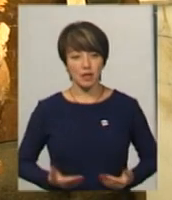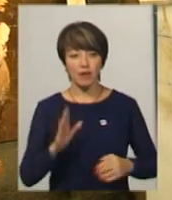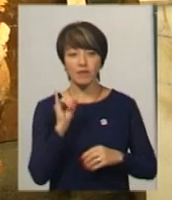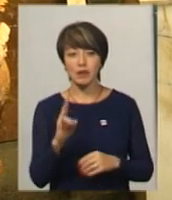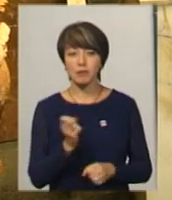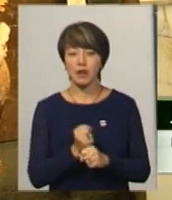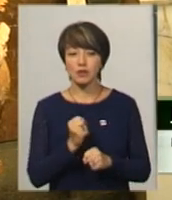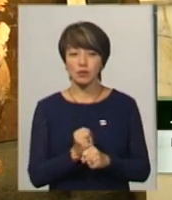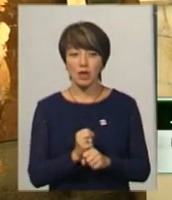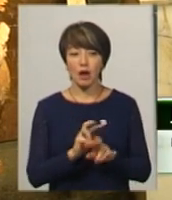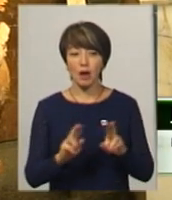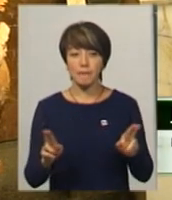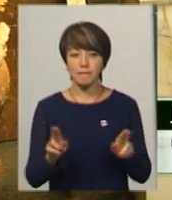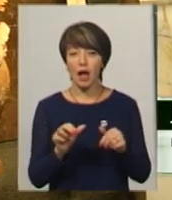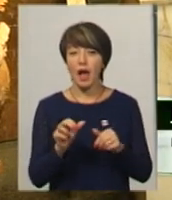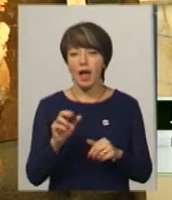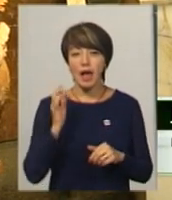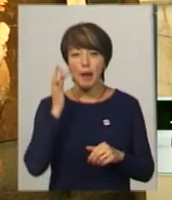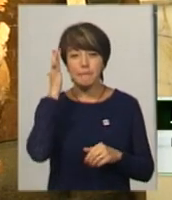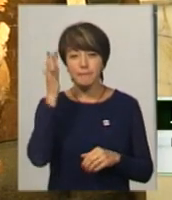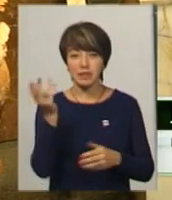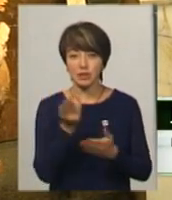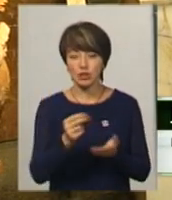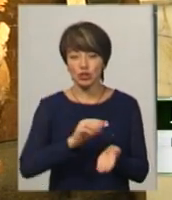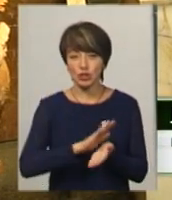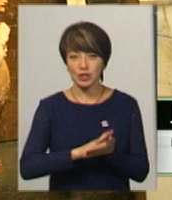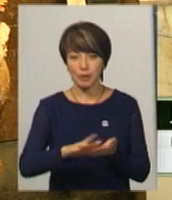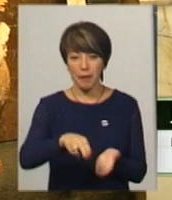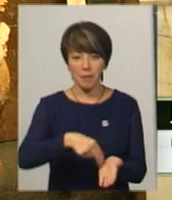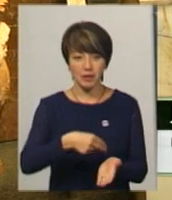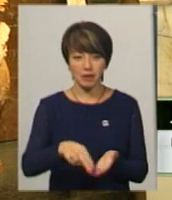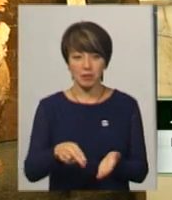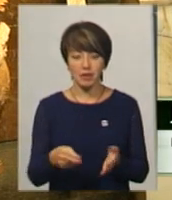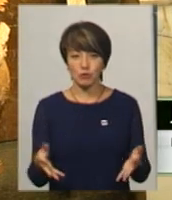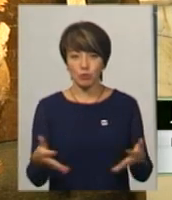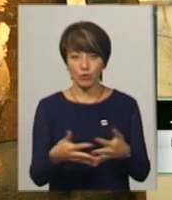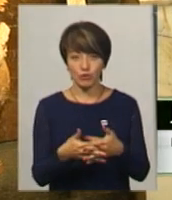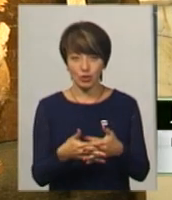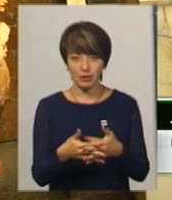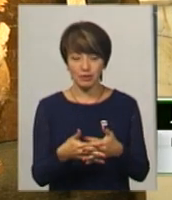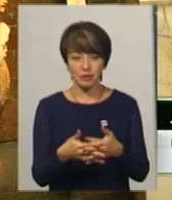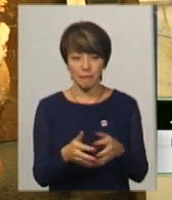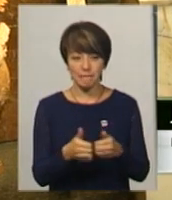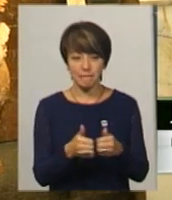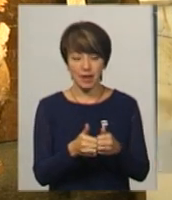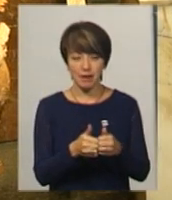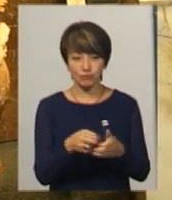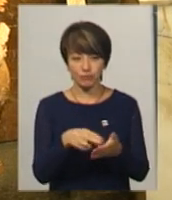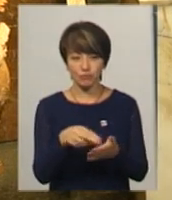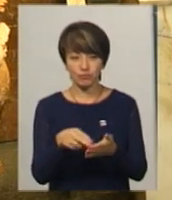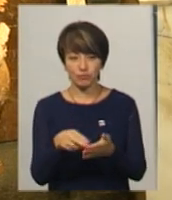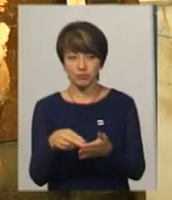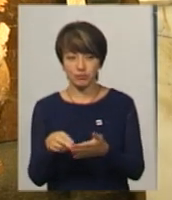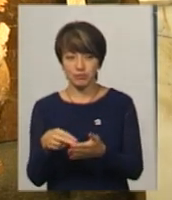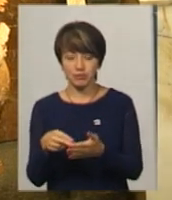як манера. Імпресіонізм – це окремими чистими мазками, які сполучаються, стоять один біля одного, які на